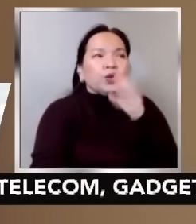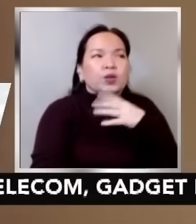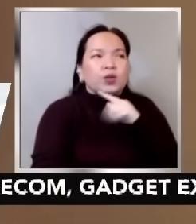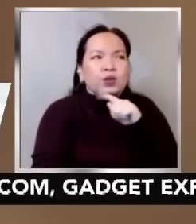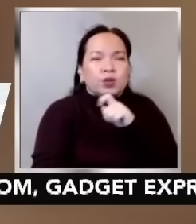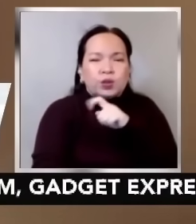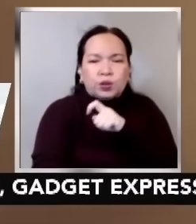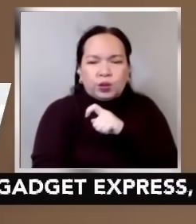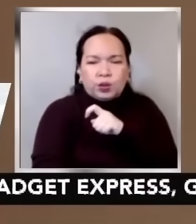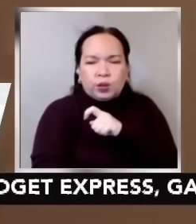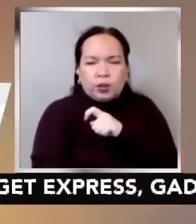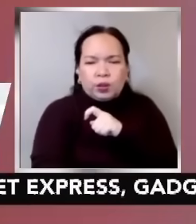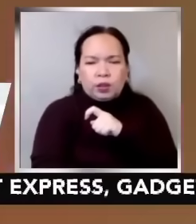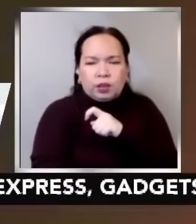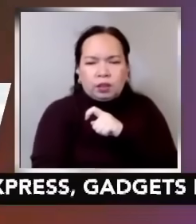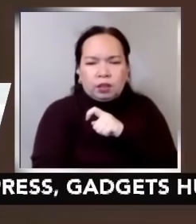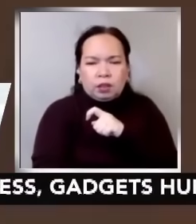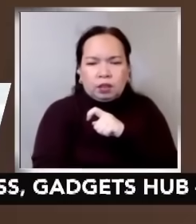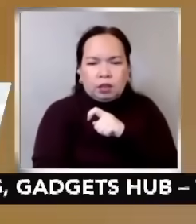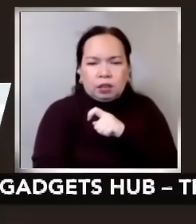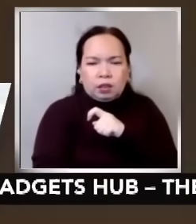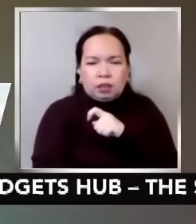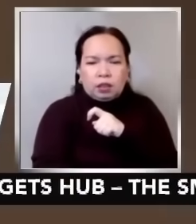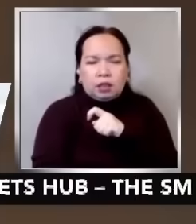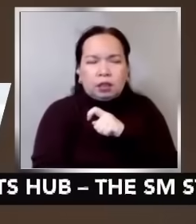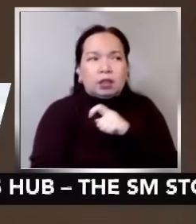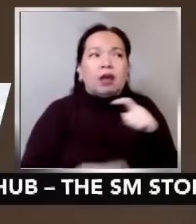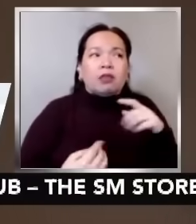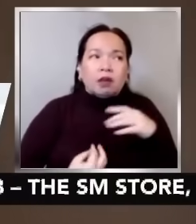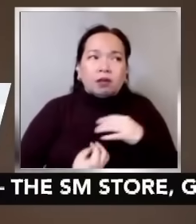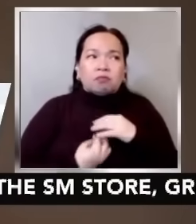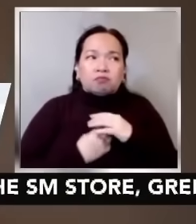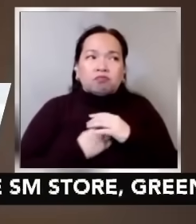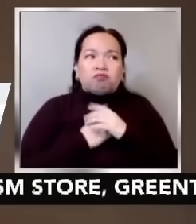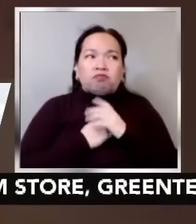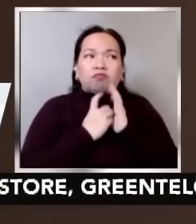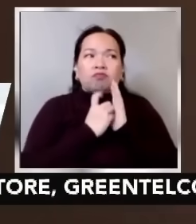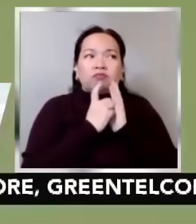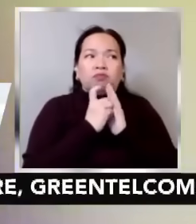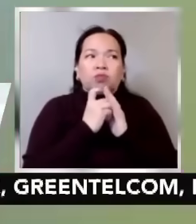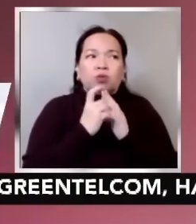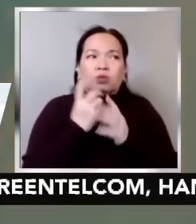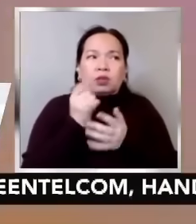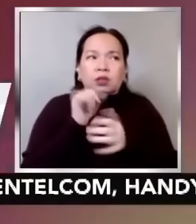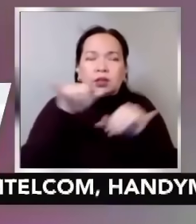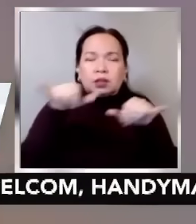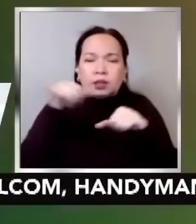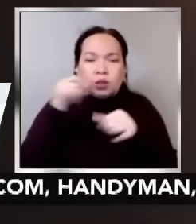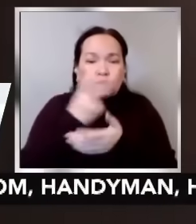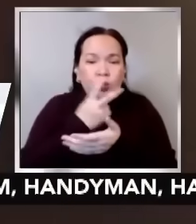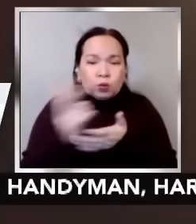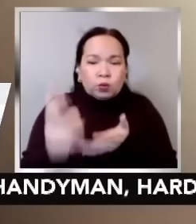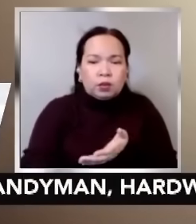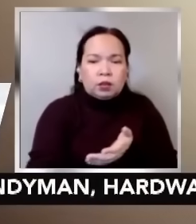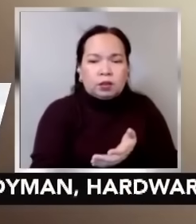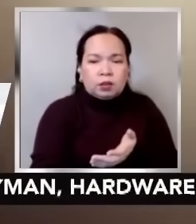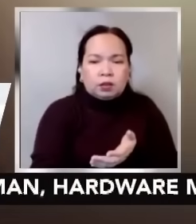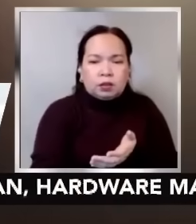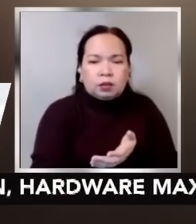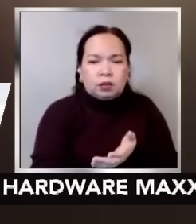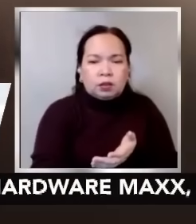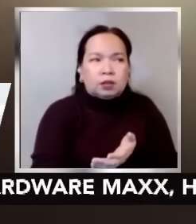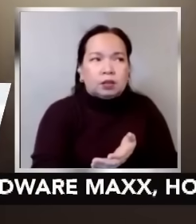saka ito gumapang papunta sa kanyang trakea kung saan 2 linggo itong nanatili. Nasa maayos na kalagay na po